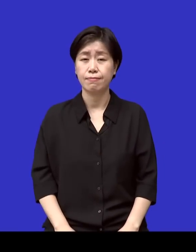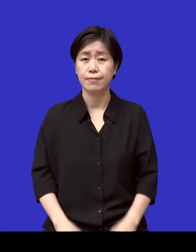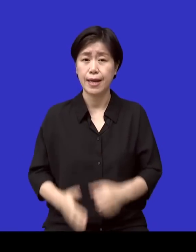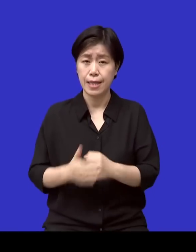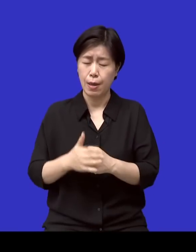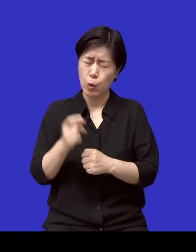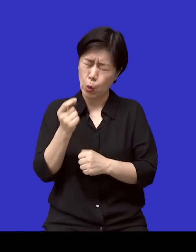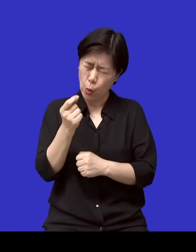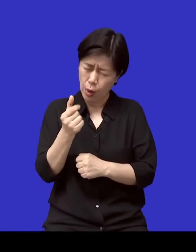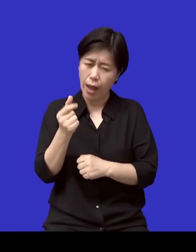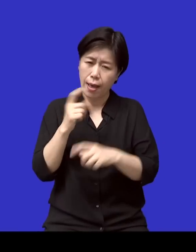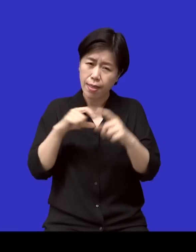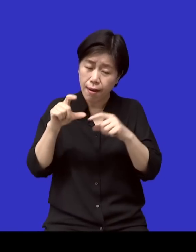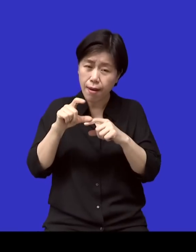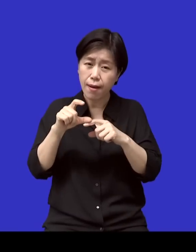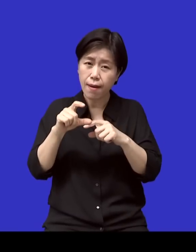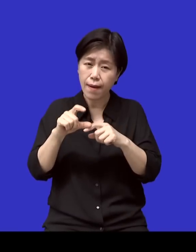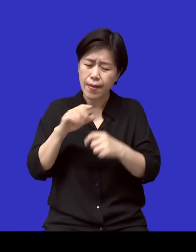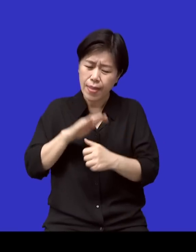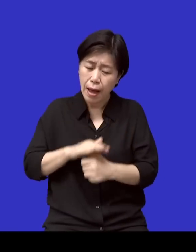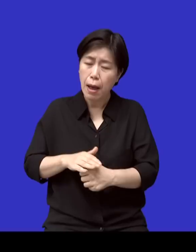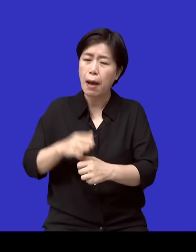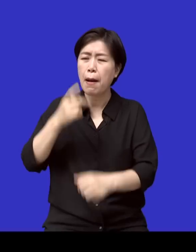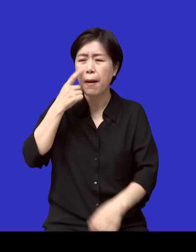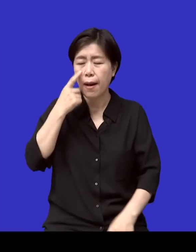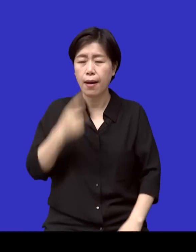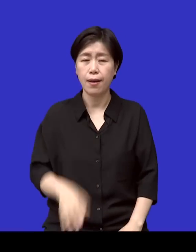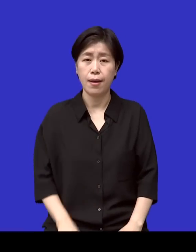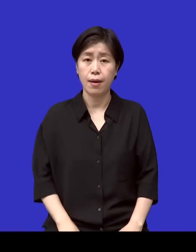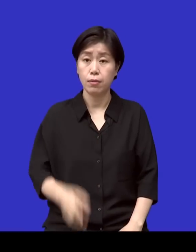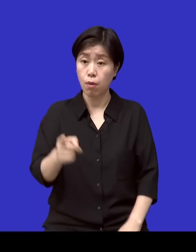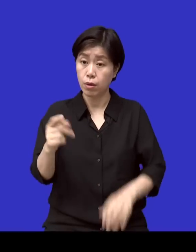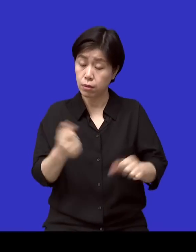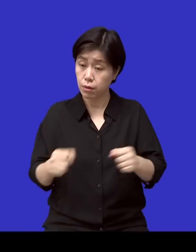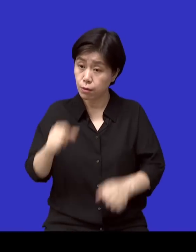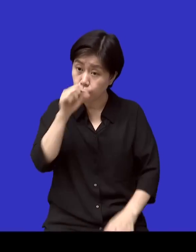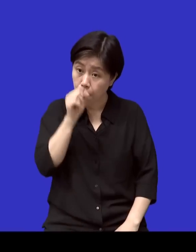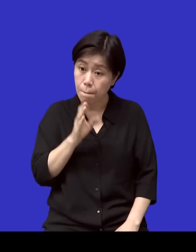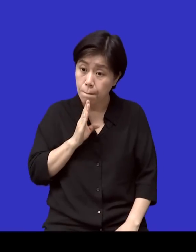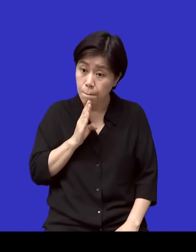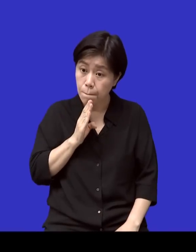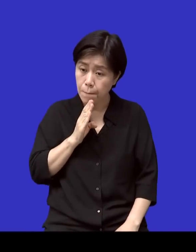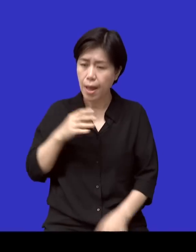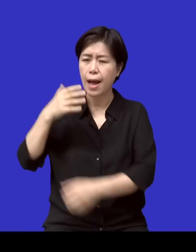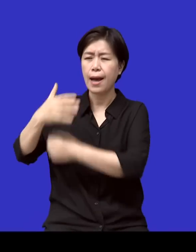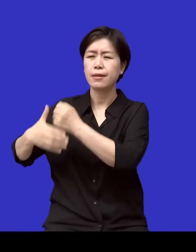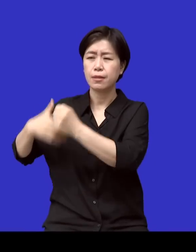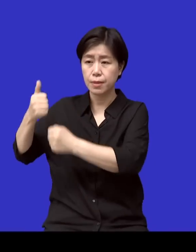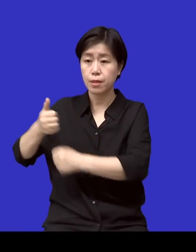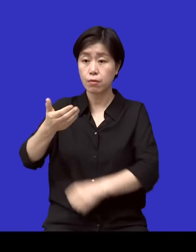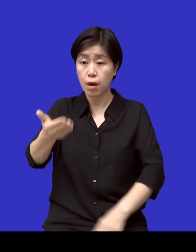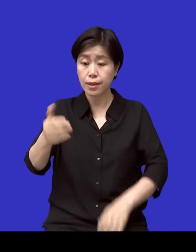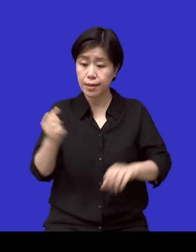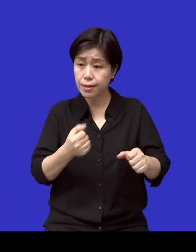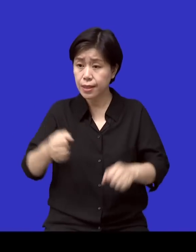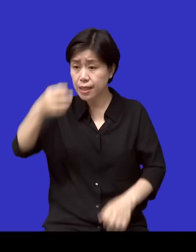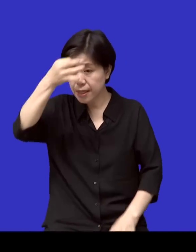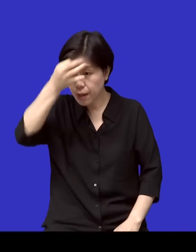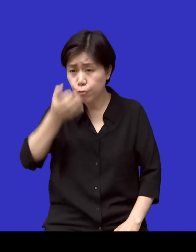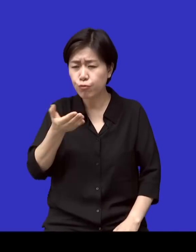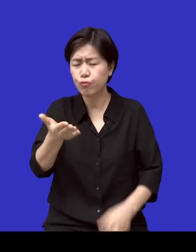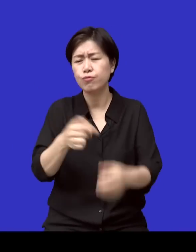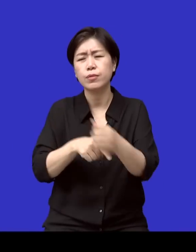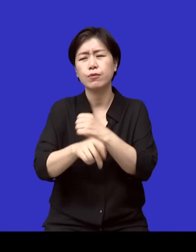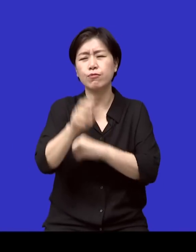더 버텨보자. 너가 스키가 좋아하지 않냐. 하나님이 분명히 너로 스키로 어떤 부분을 세우셔서 너로